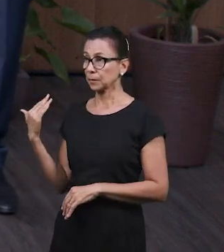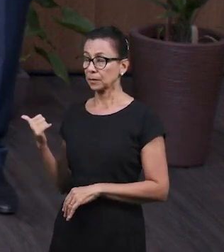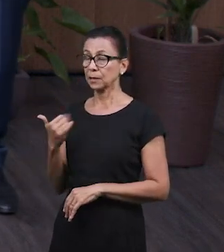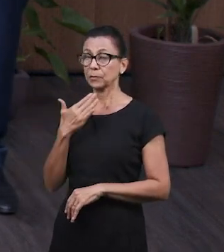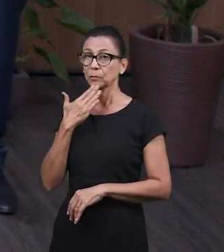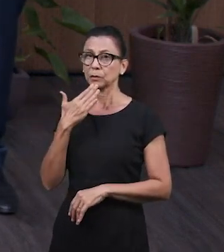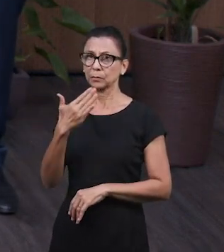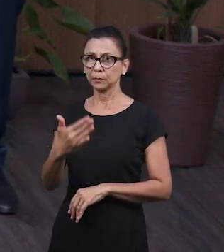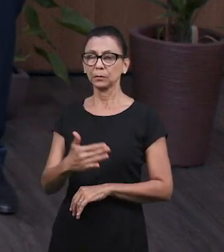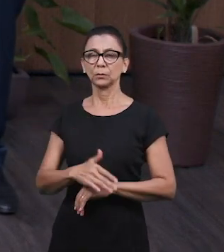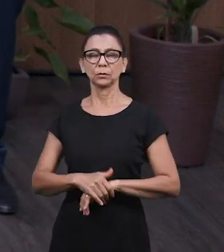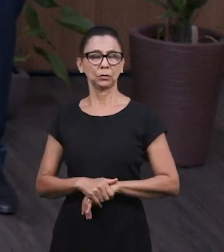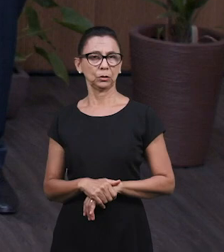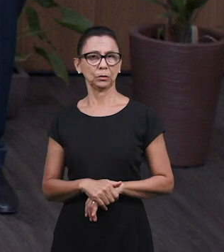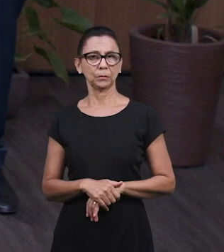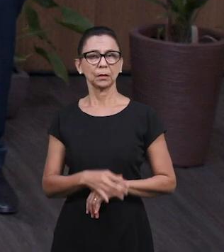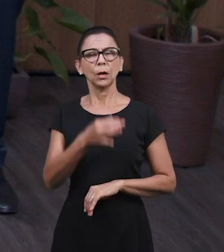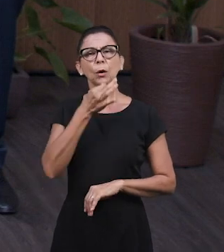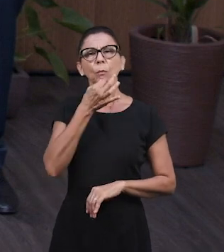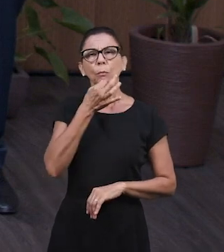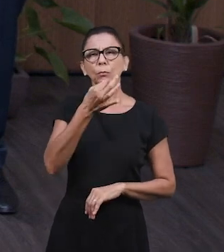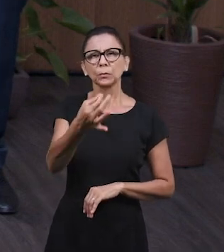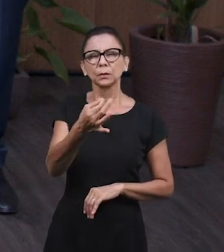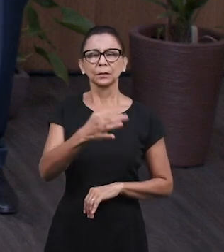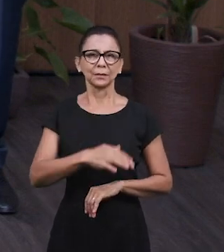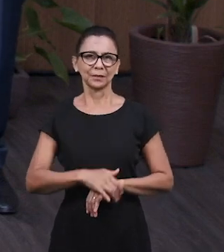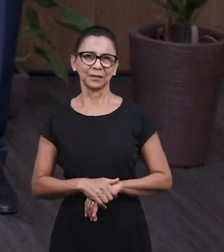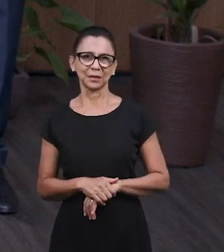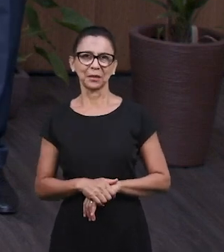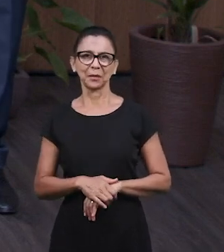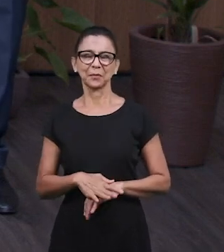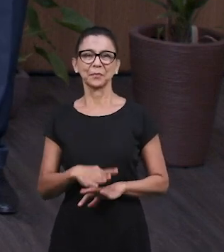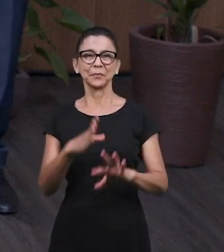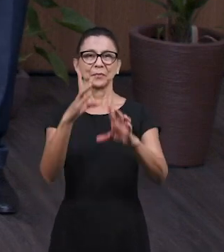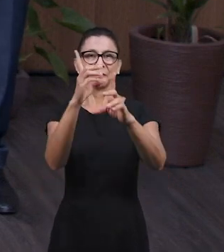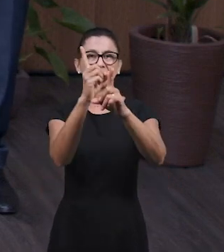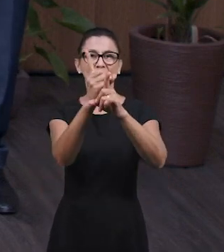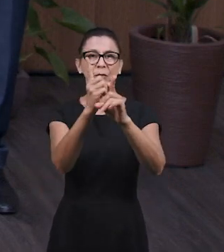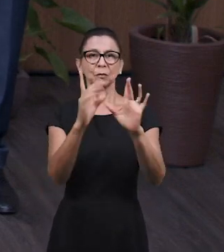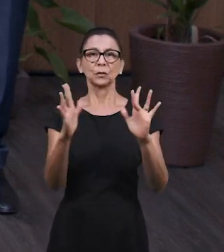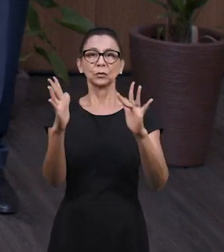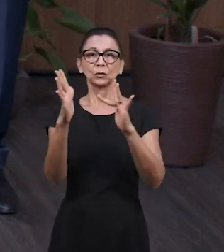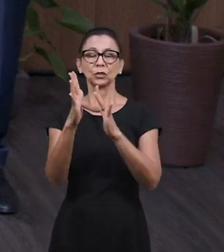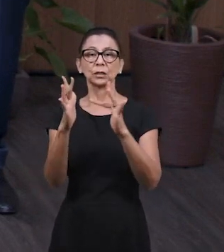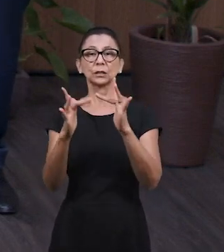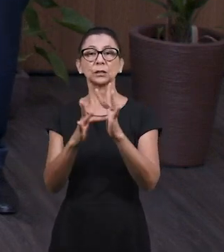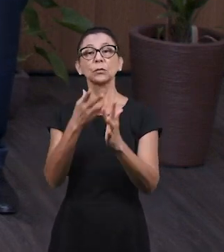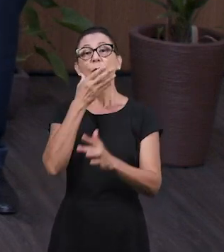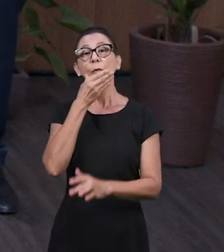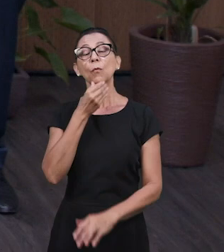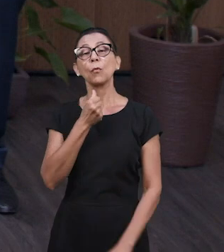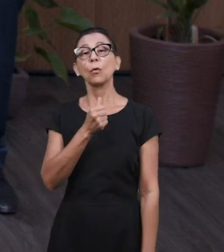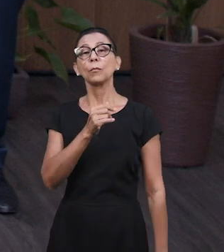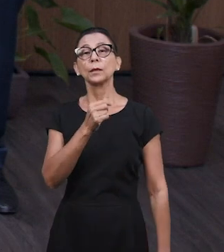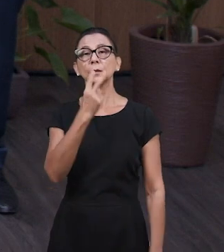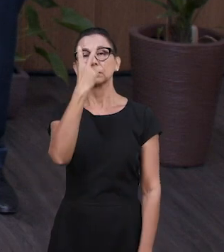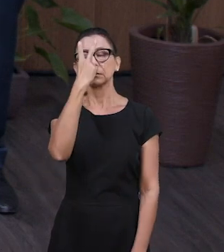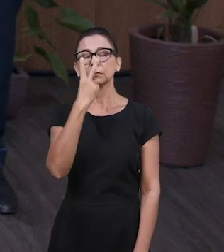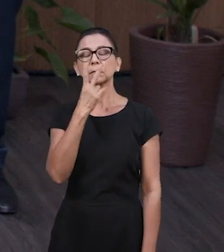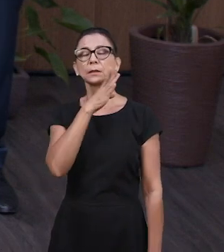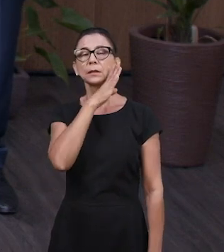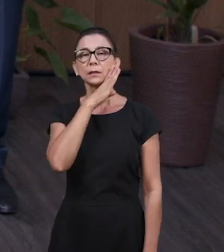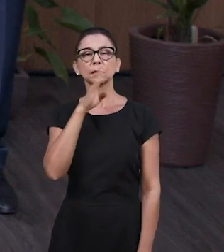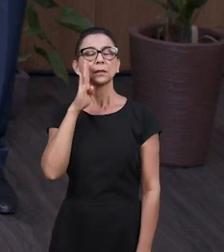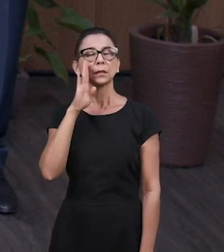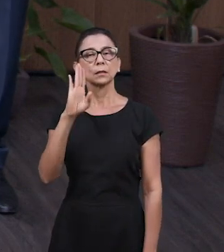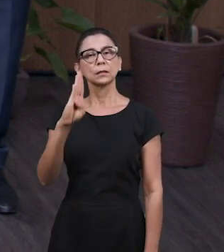dernier, nous avons demandé qu'on nous envoie des commentaires sur la rencontre du Seigneur Jésus avec